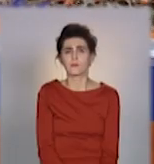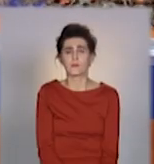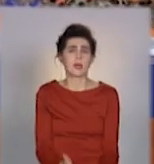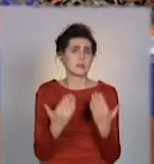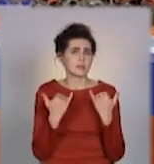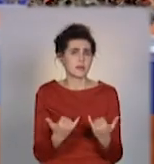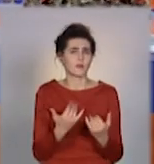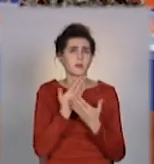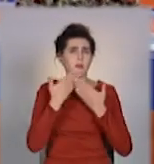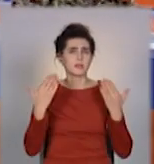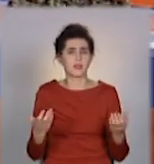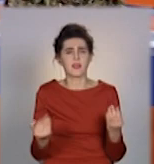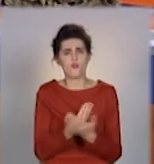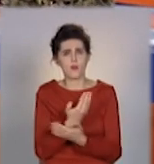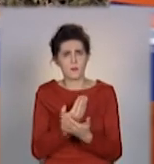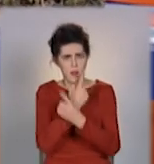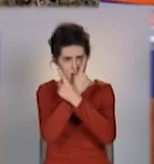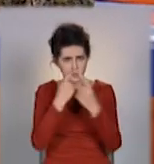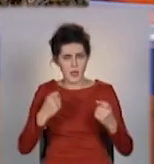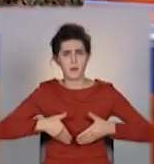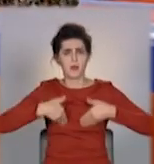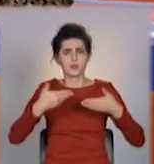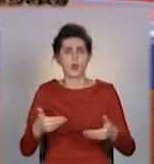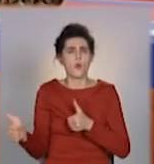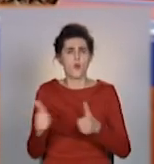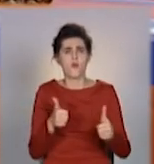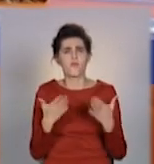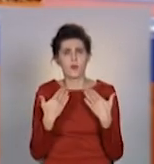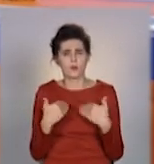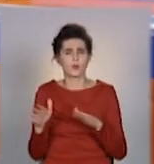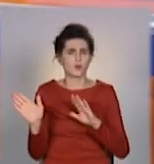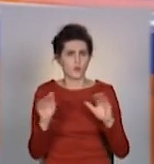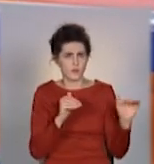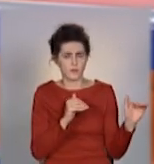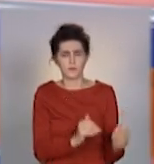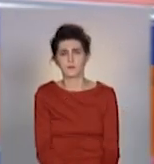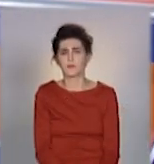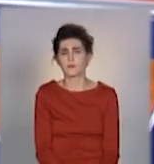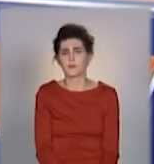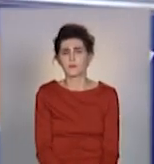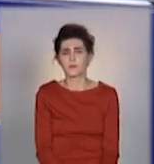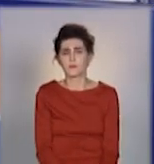На сьогодні це остання інформація. Ми бажаємо вам гарних вихідних. До зустрічі в ефірі.